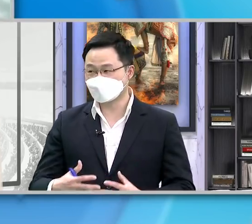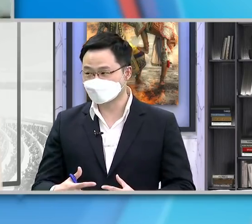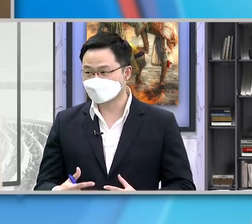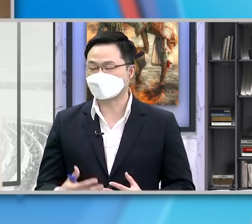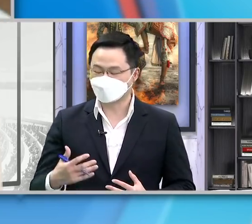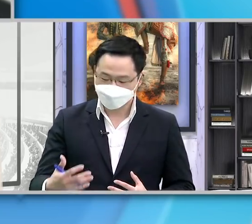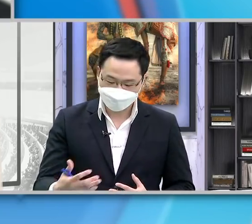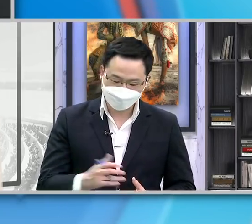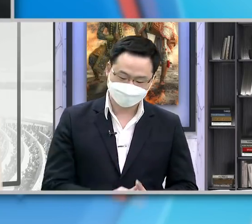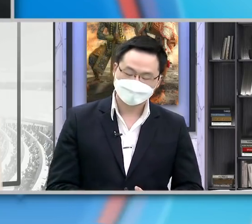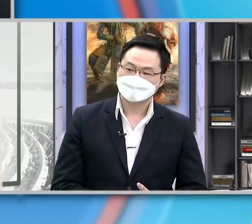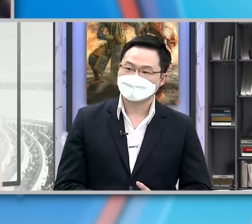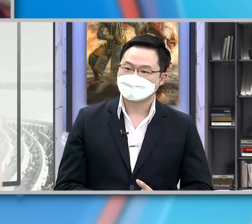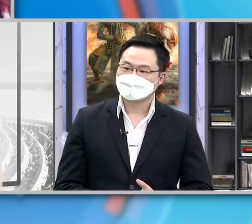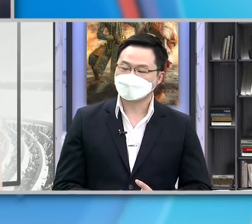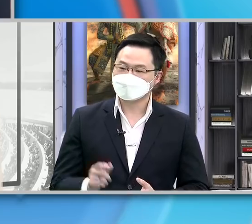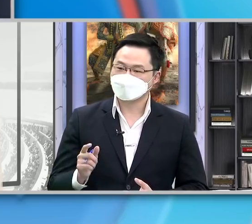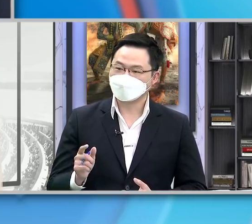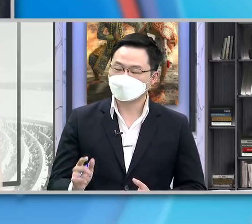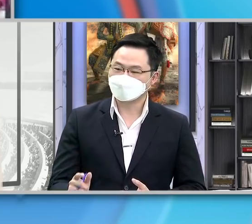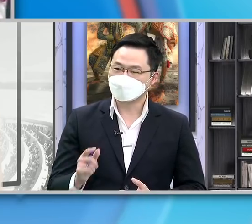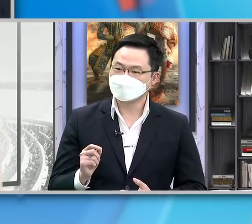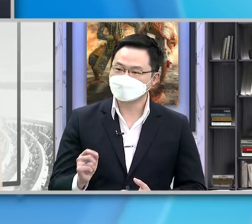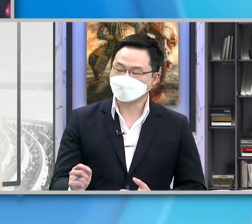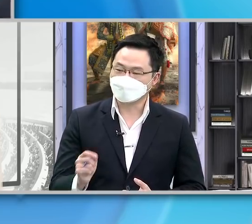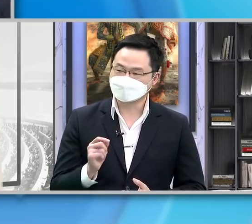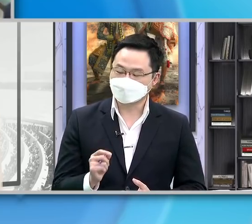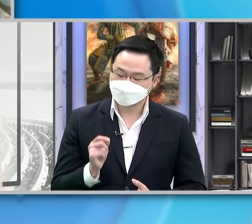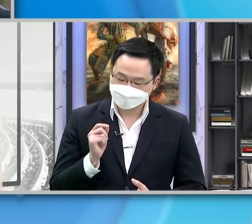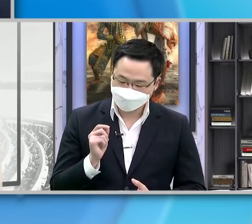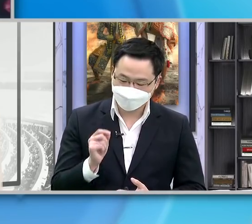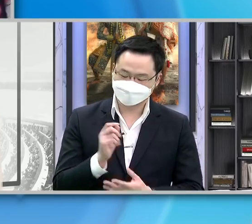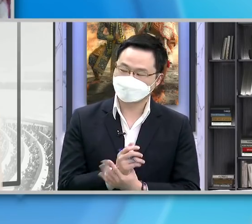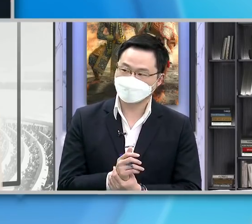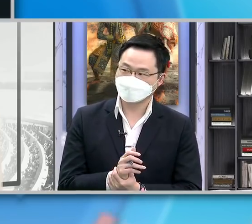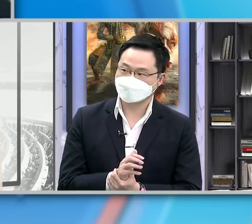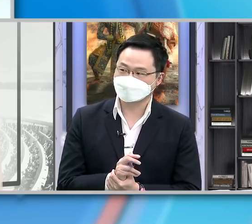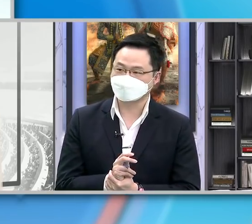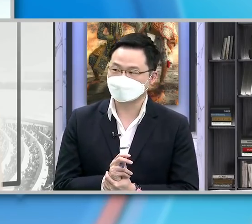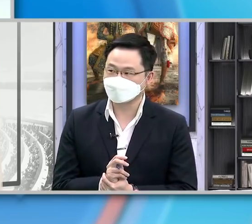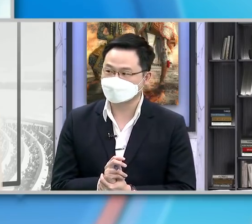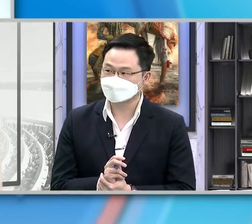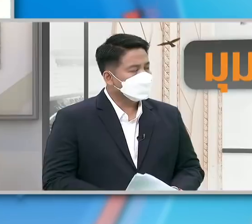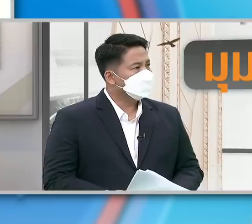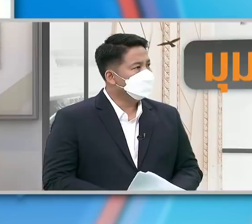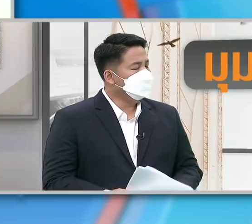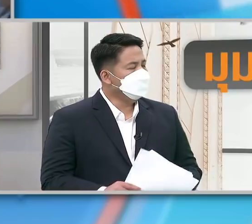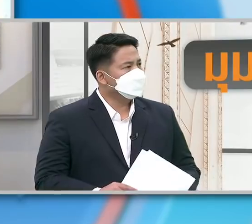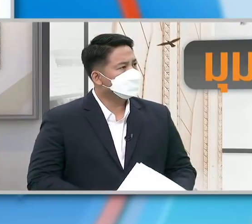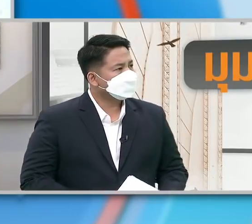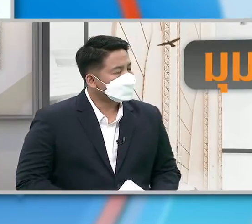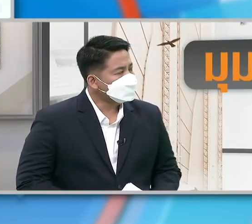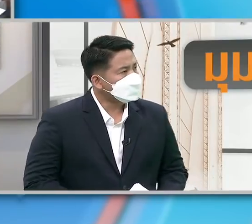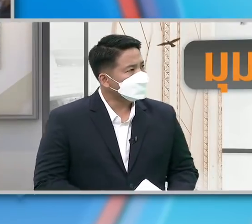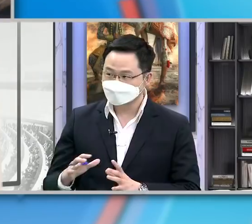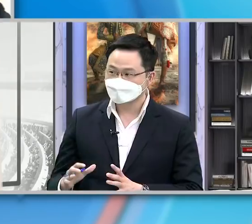างคุณอนุทินกับพลเอกประยุทธ์กรณีของครม.ที่ดึงกฎหมาย31ฉบับเข้ามาอยู่ในกำกับของนายก อ ันนี้ก็ถูกมอง